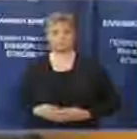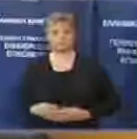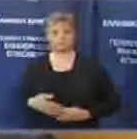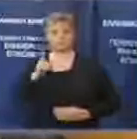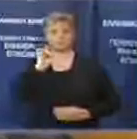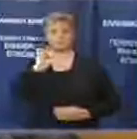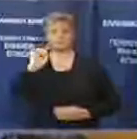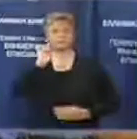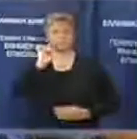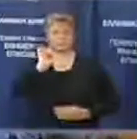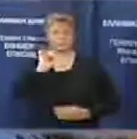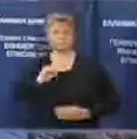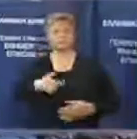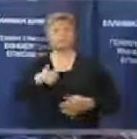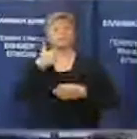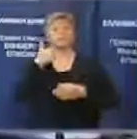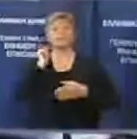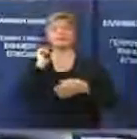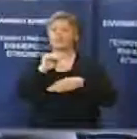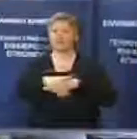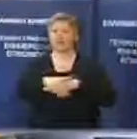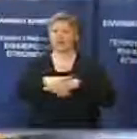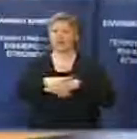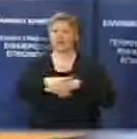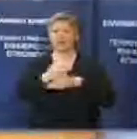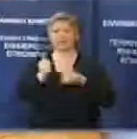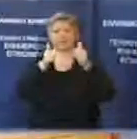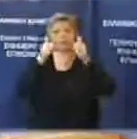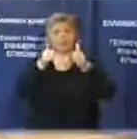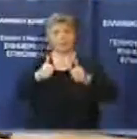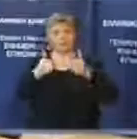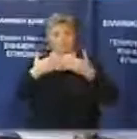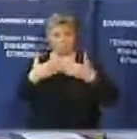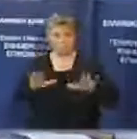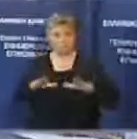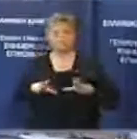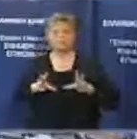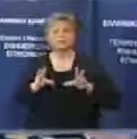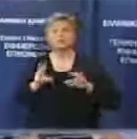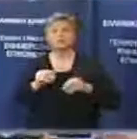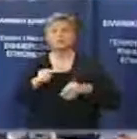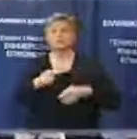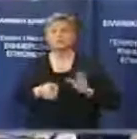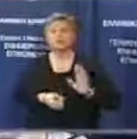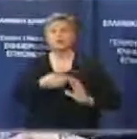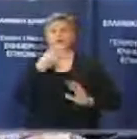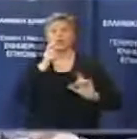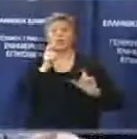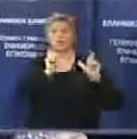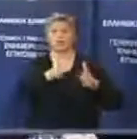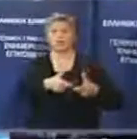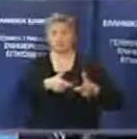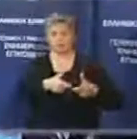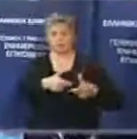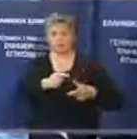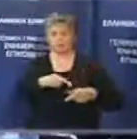Αντωνίου από την Καθημερινή, στη χθεσινοβραδινή ανακοίνωσή σας, σε σχέση με τη Νέα Δημοκρατία, κάνετε αναφορά σε επικοινωνιακή